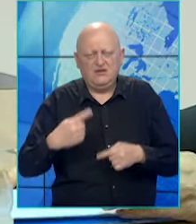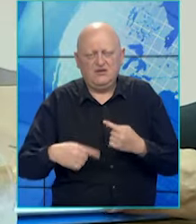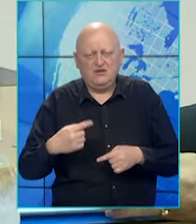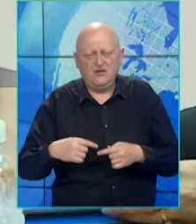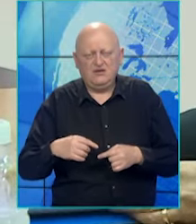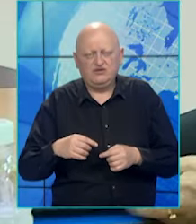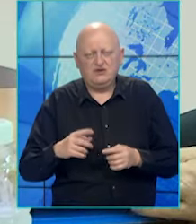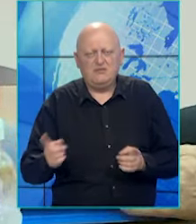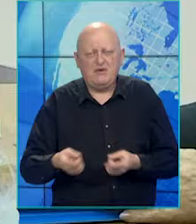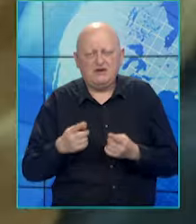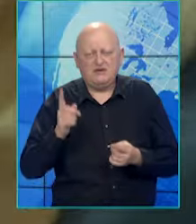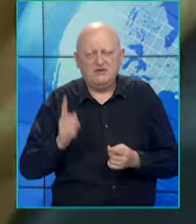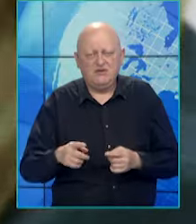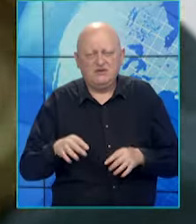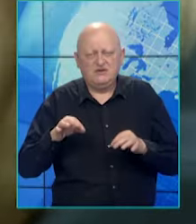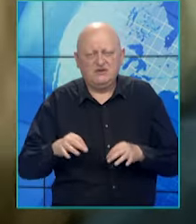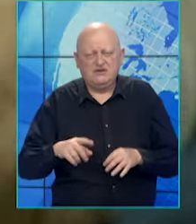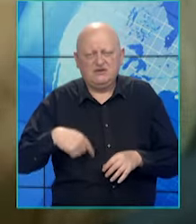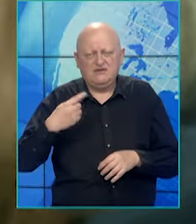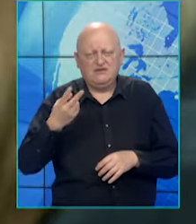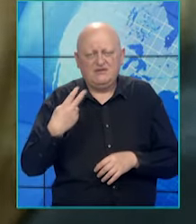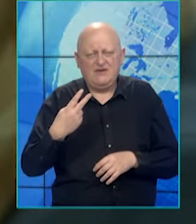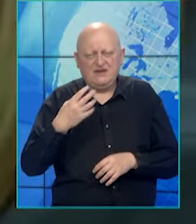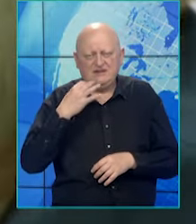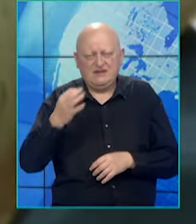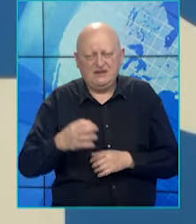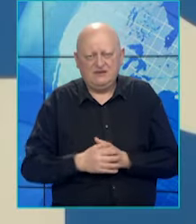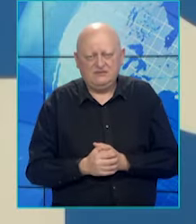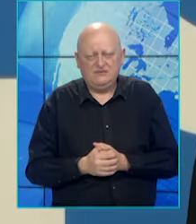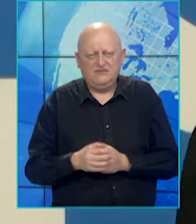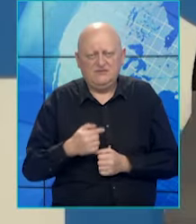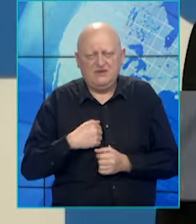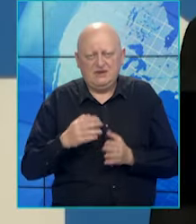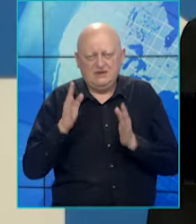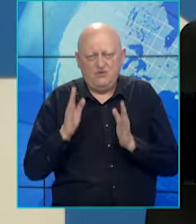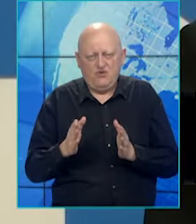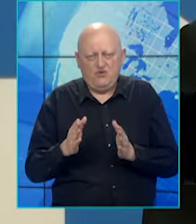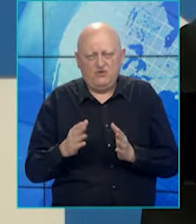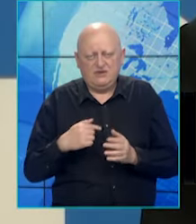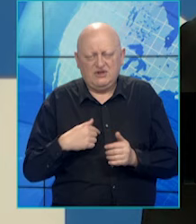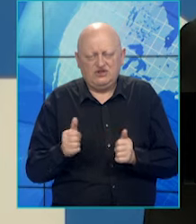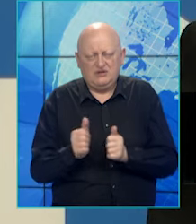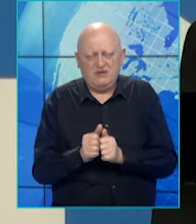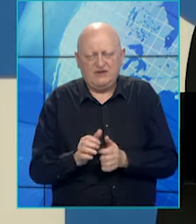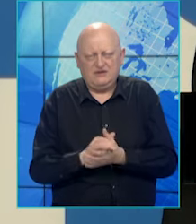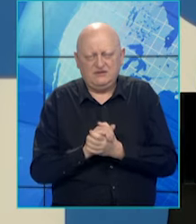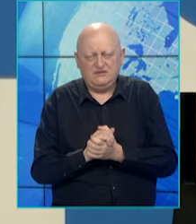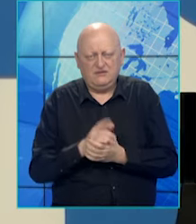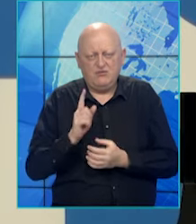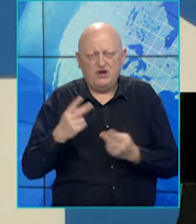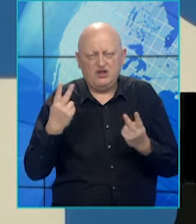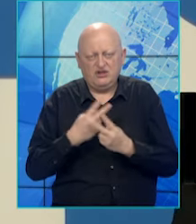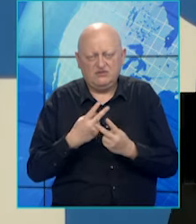političkog marketinga moraju prestati narednih 20 dana. Ja sam uvjeren da naši partneri moraju